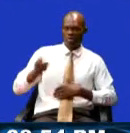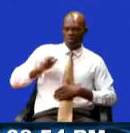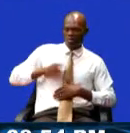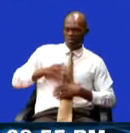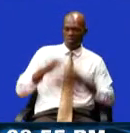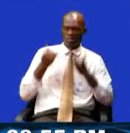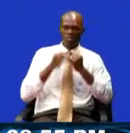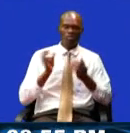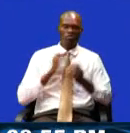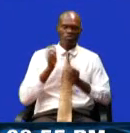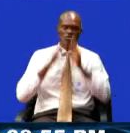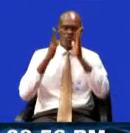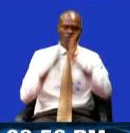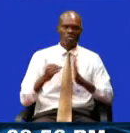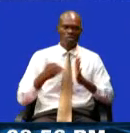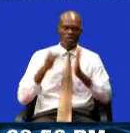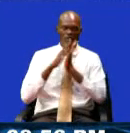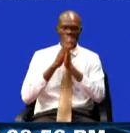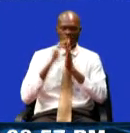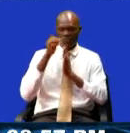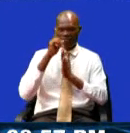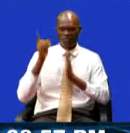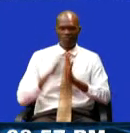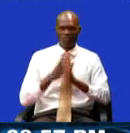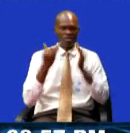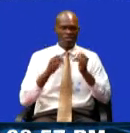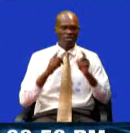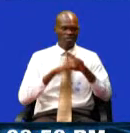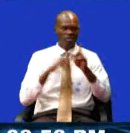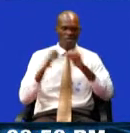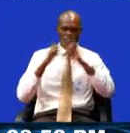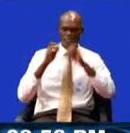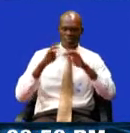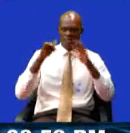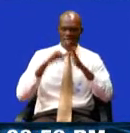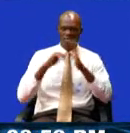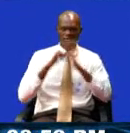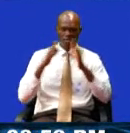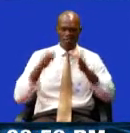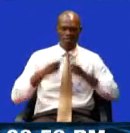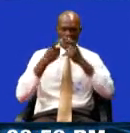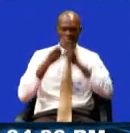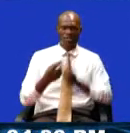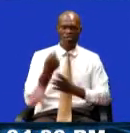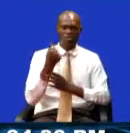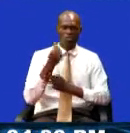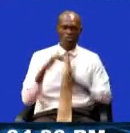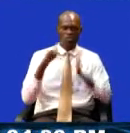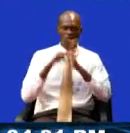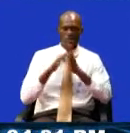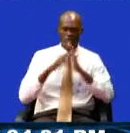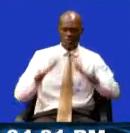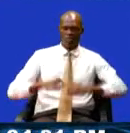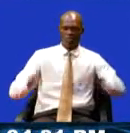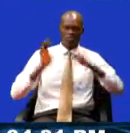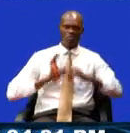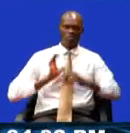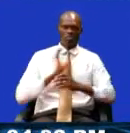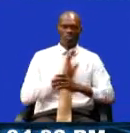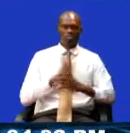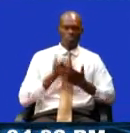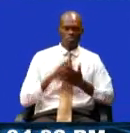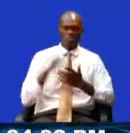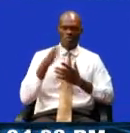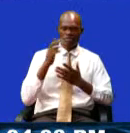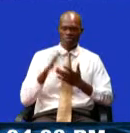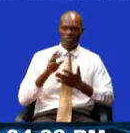Ogal nigiler matoza. Kane olosue sache chiwo menda makamago jakom kamiti mauchune